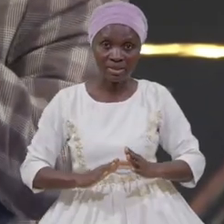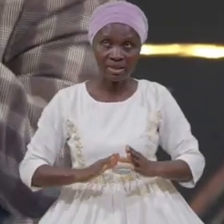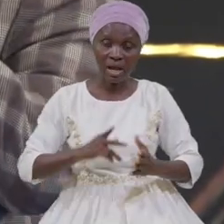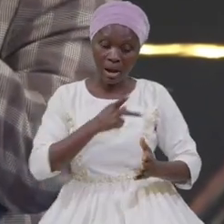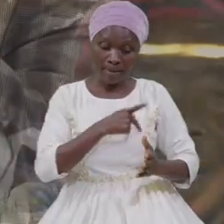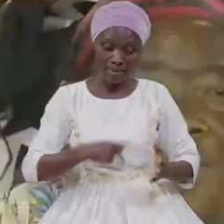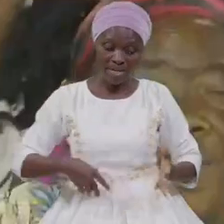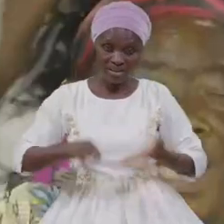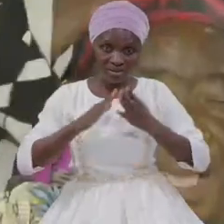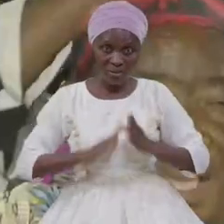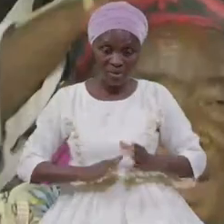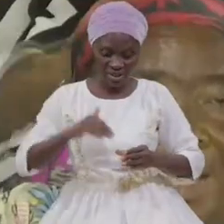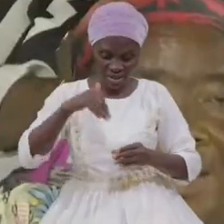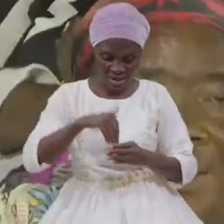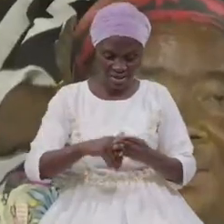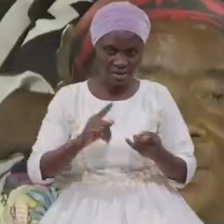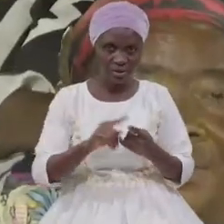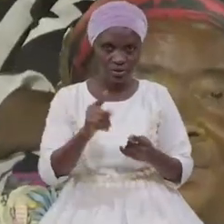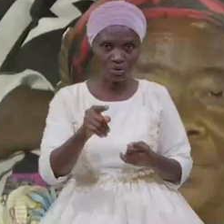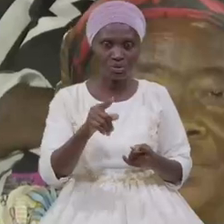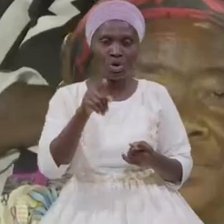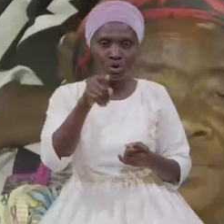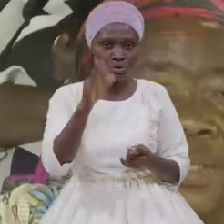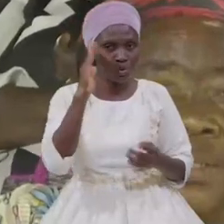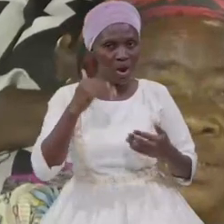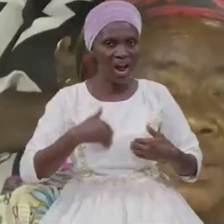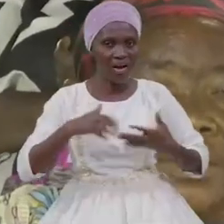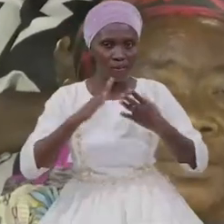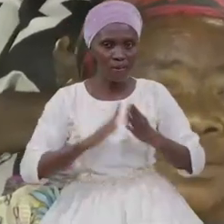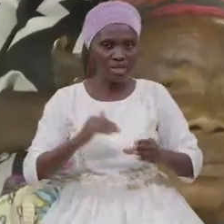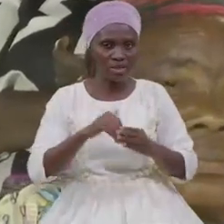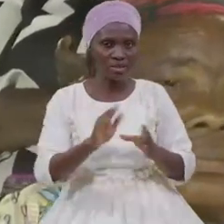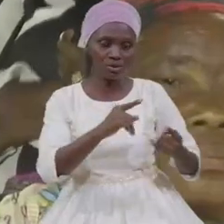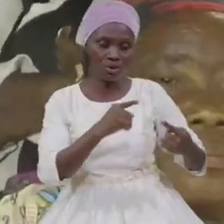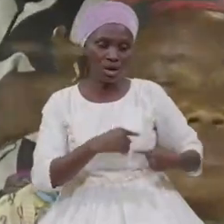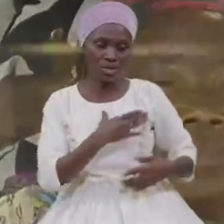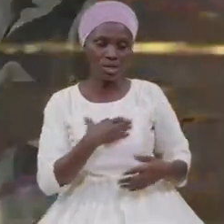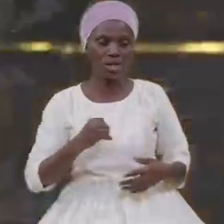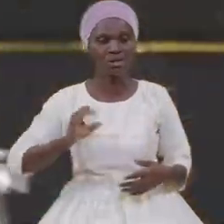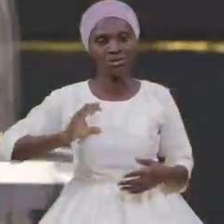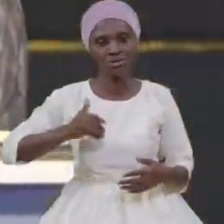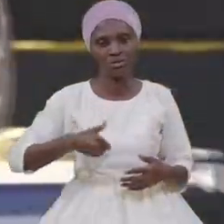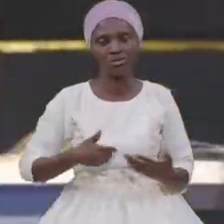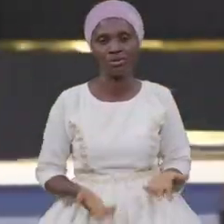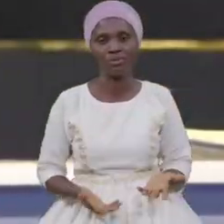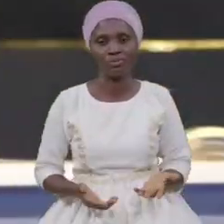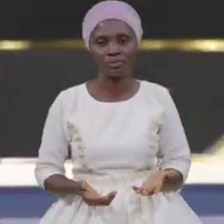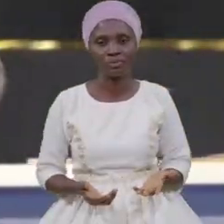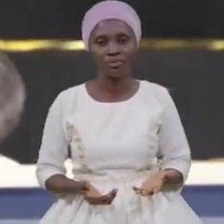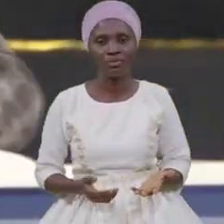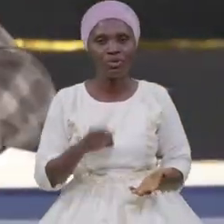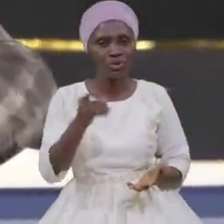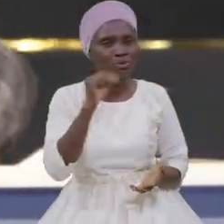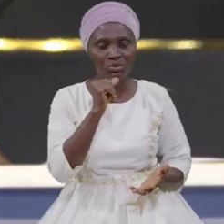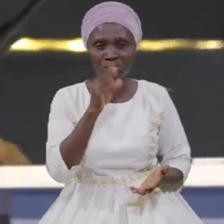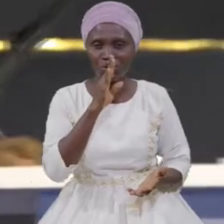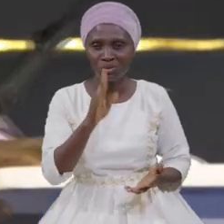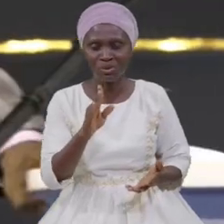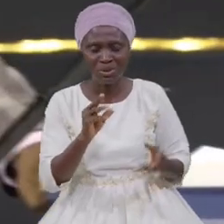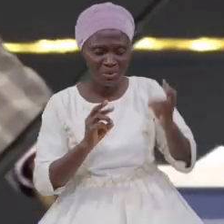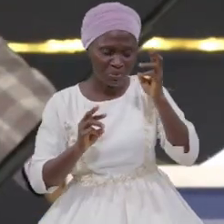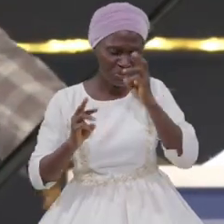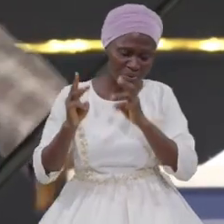ton cœur et la paix dans ton âme. Tu n'es pas le seul qui court par-ci, par-là,